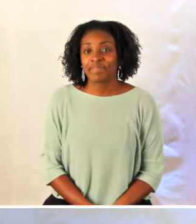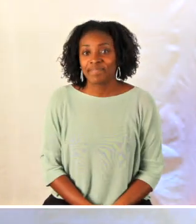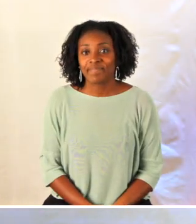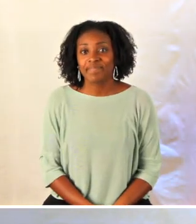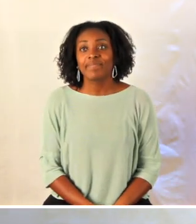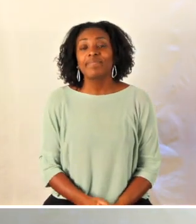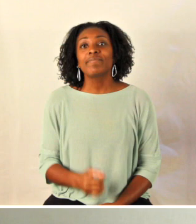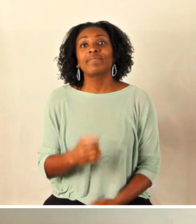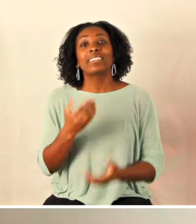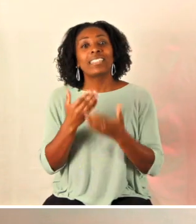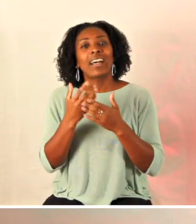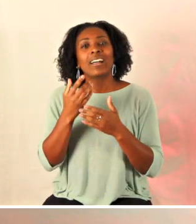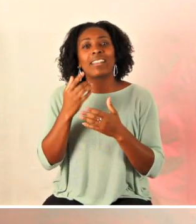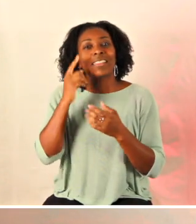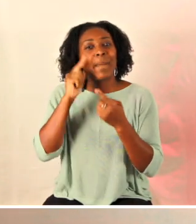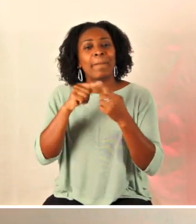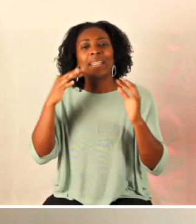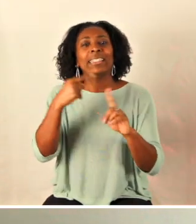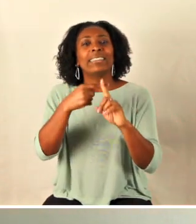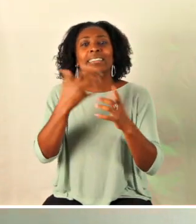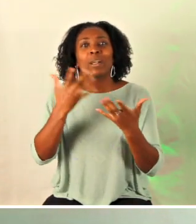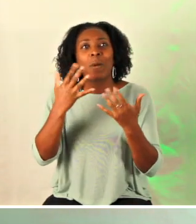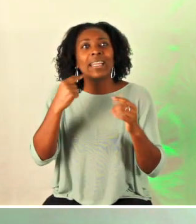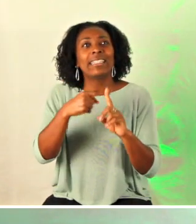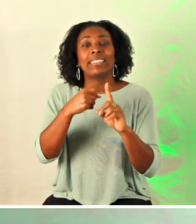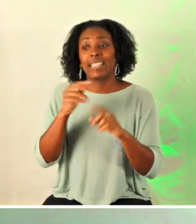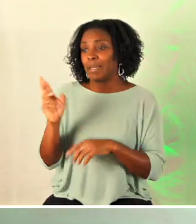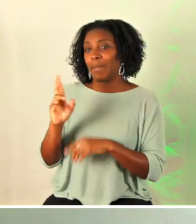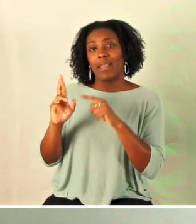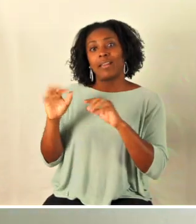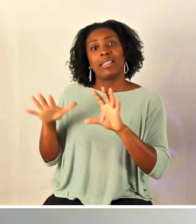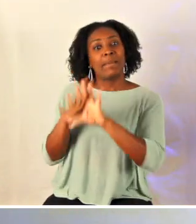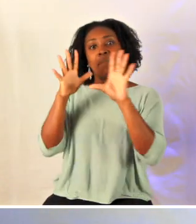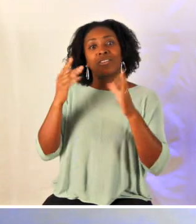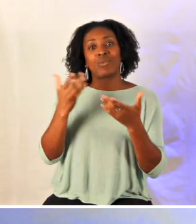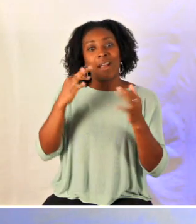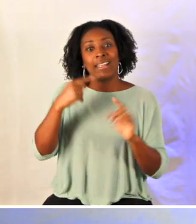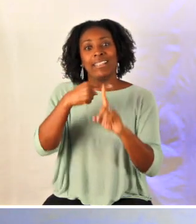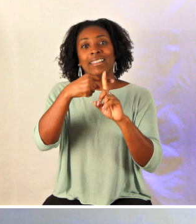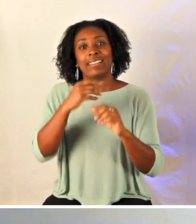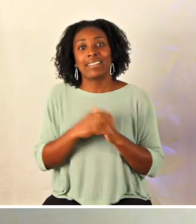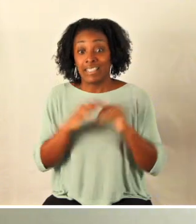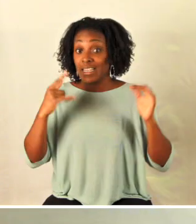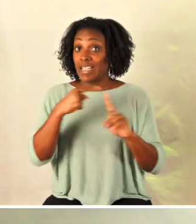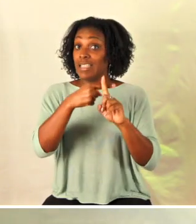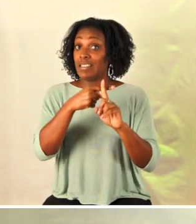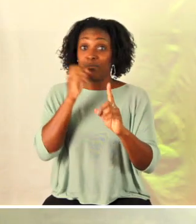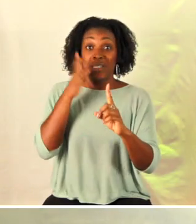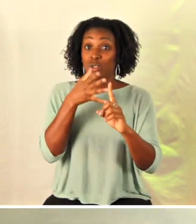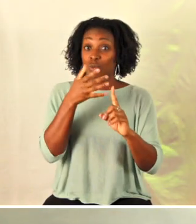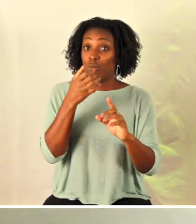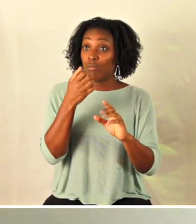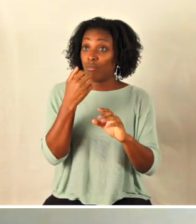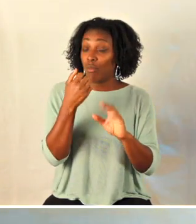Je suis toujours dans l'étude de l'Église. Qu'est-ce que l'Église, Rebecca, l'image de l'Église. Et on voit que l'Église a une mission principale, c'est d'aller